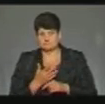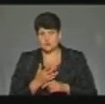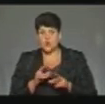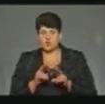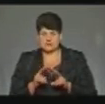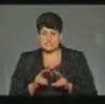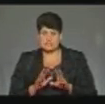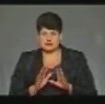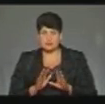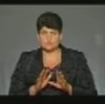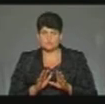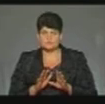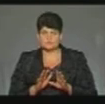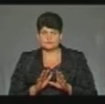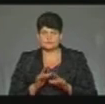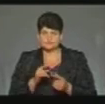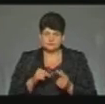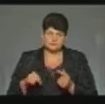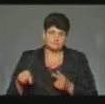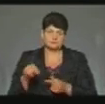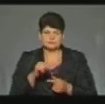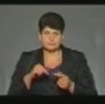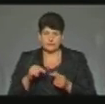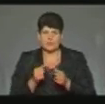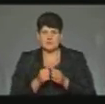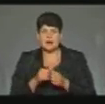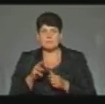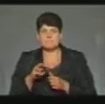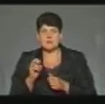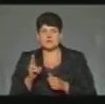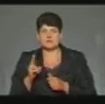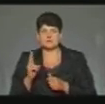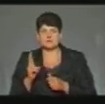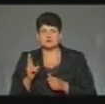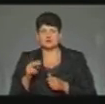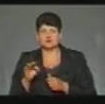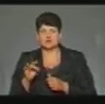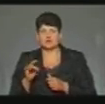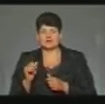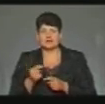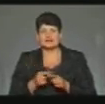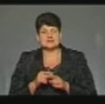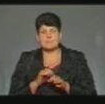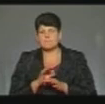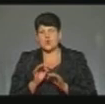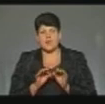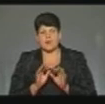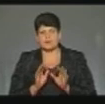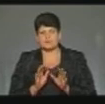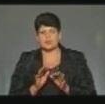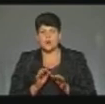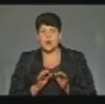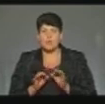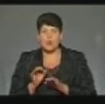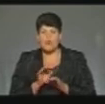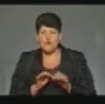це кольцо біля Макдональдса також, це лише проект і обговорення,